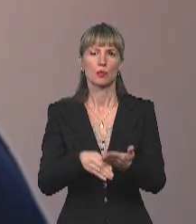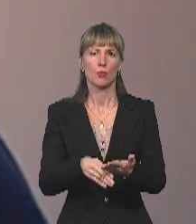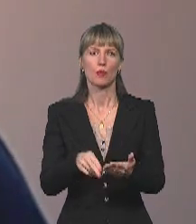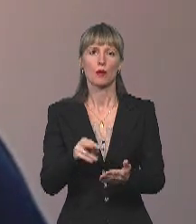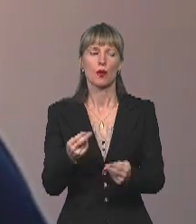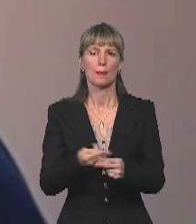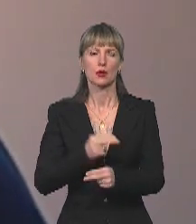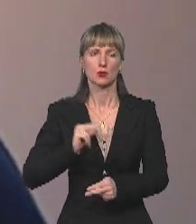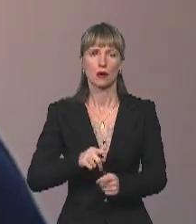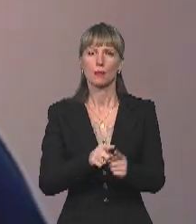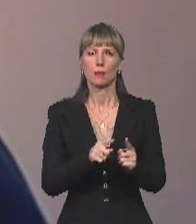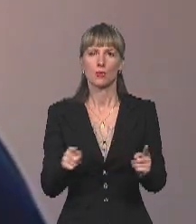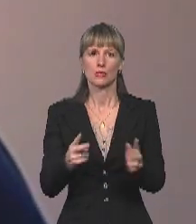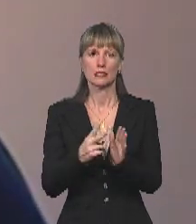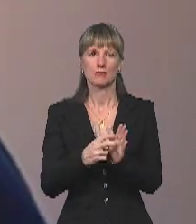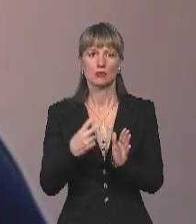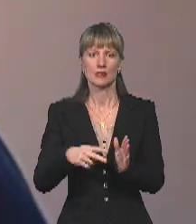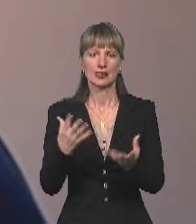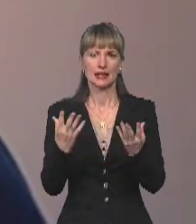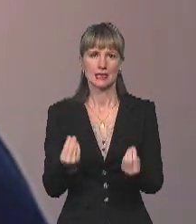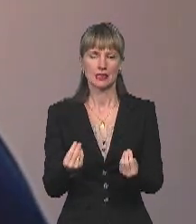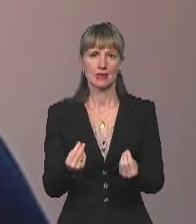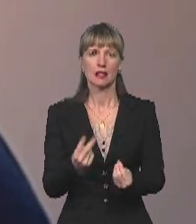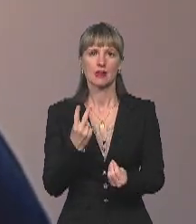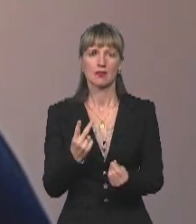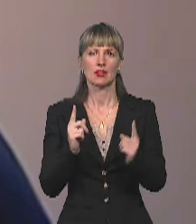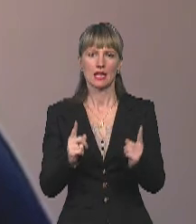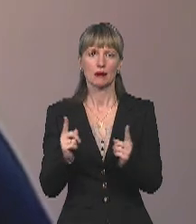безробіттю протягом 720 днів. Тобто 2 терміни.